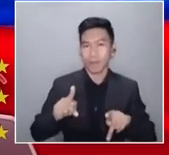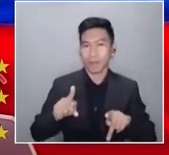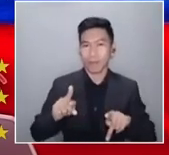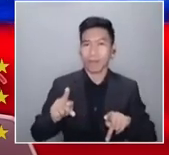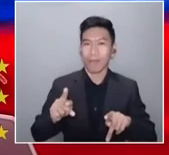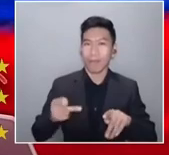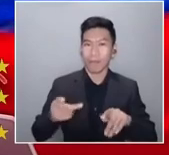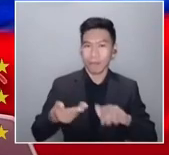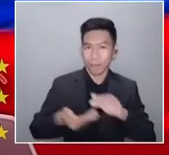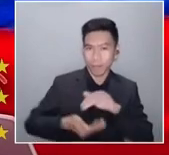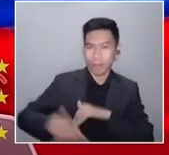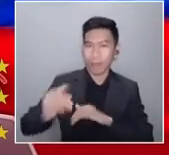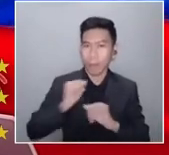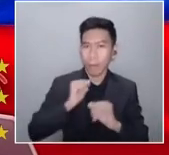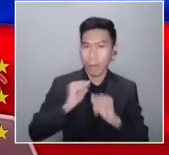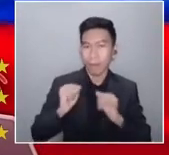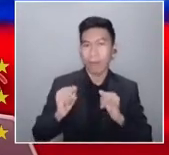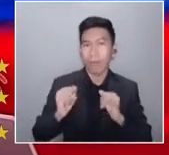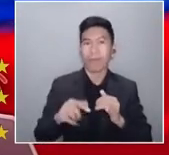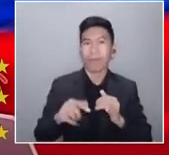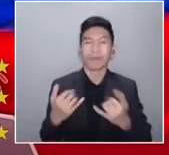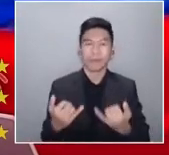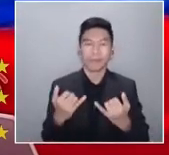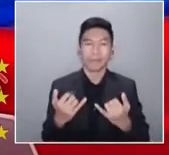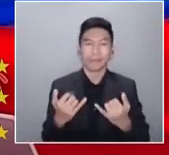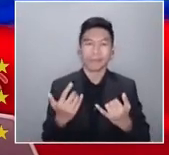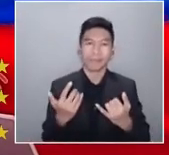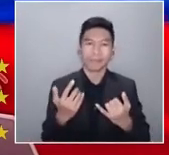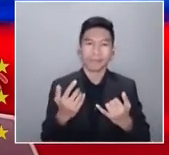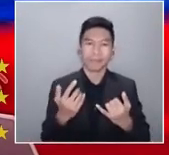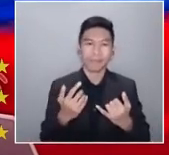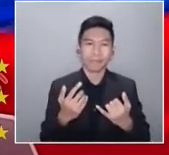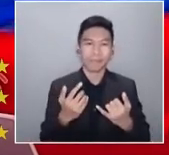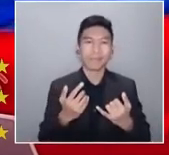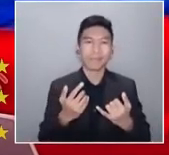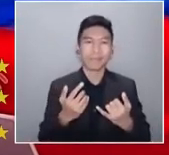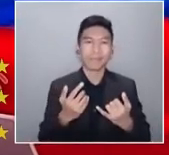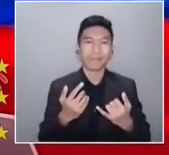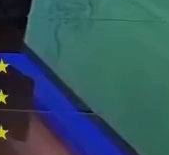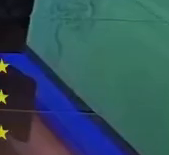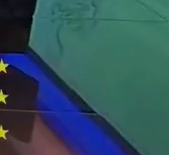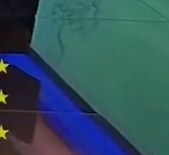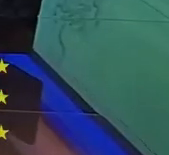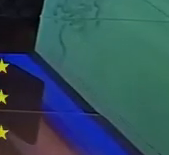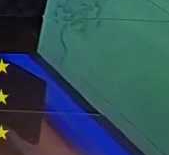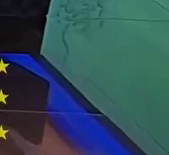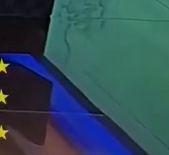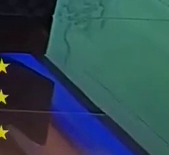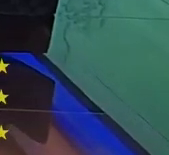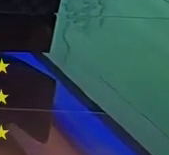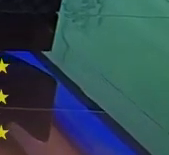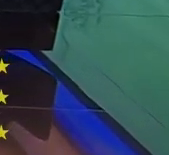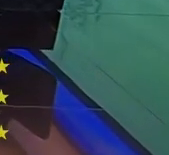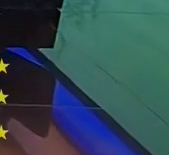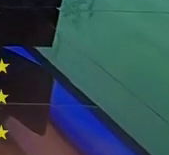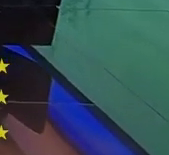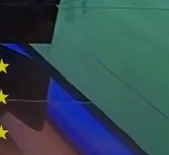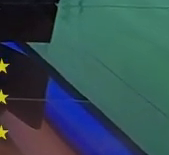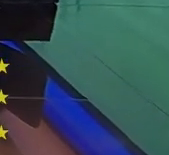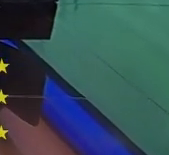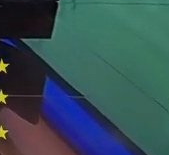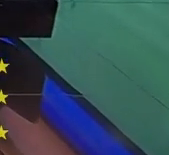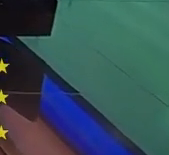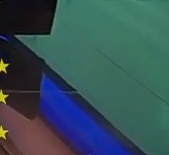na talagang magbibigay tugon sa mga suliranin ng ating bansa. Lopez, nangako po ang Department